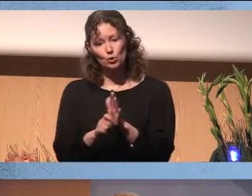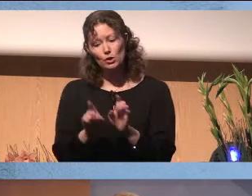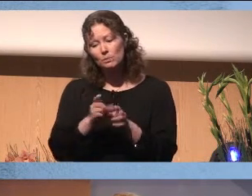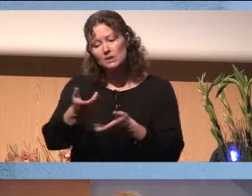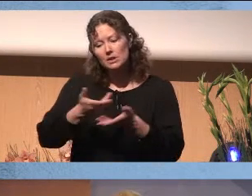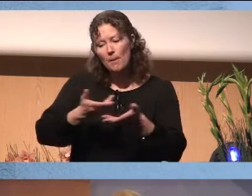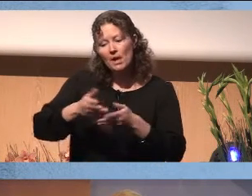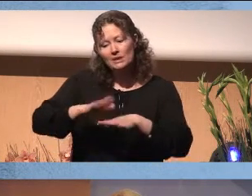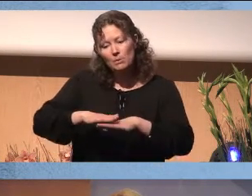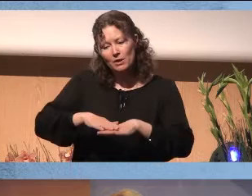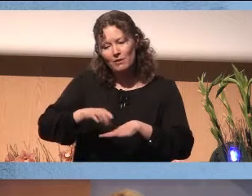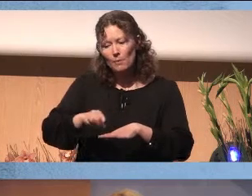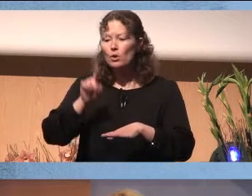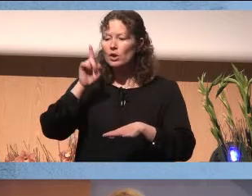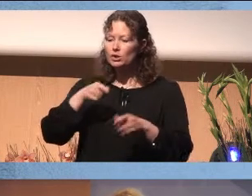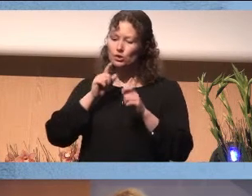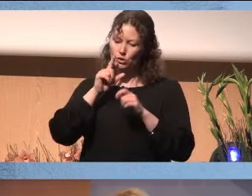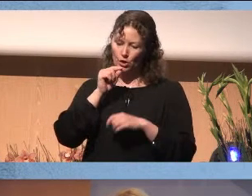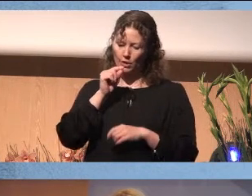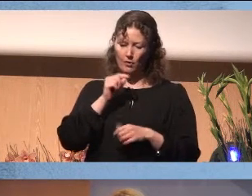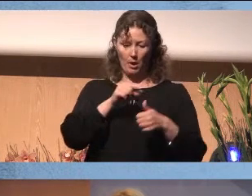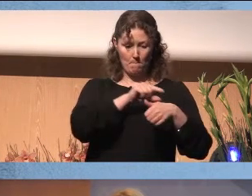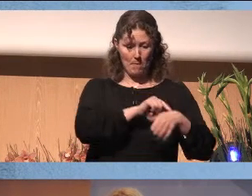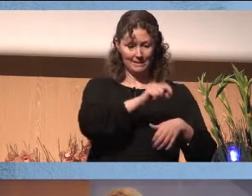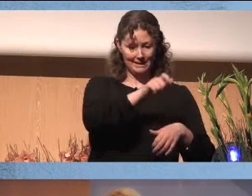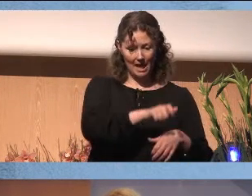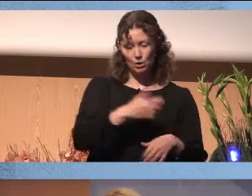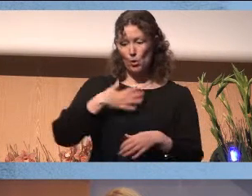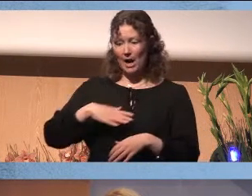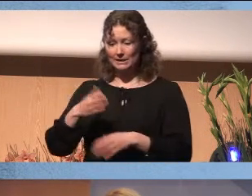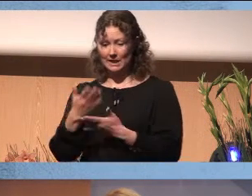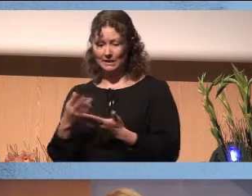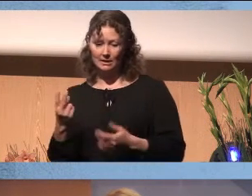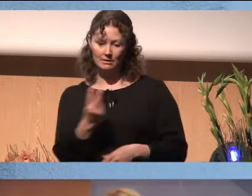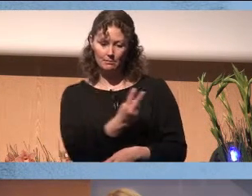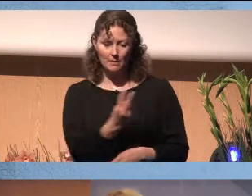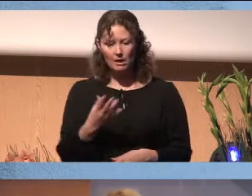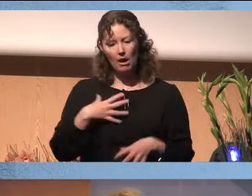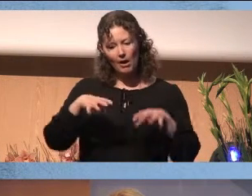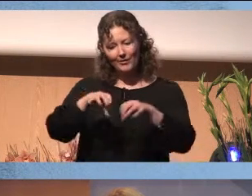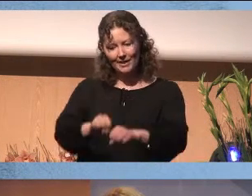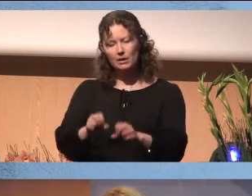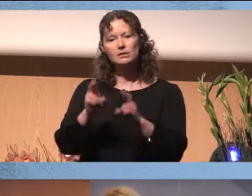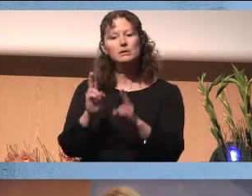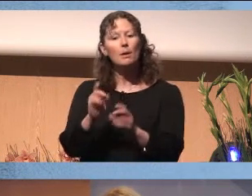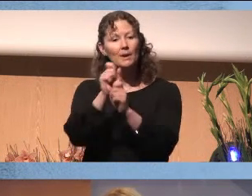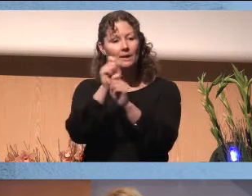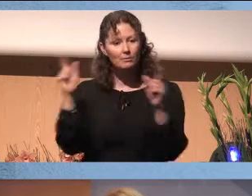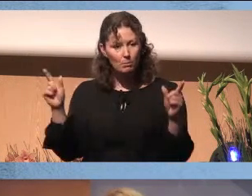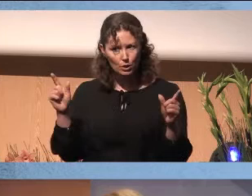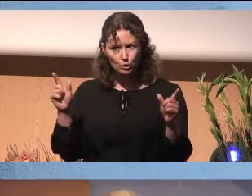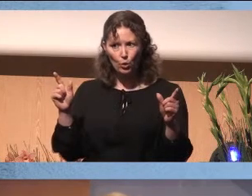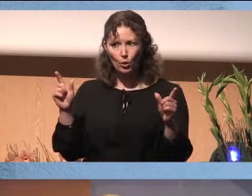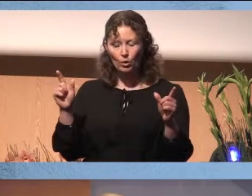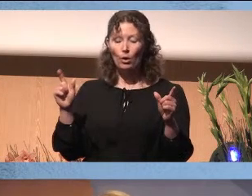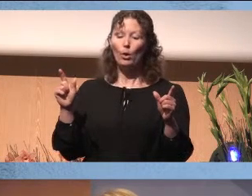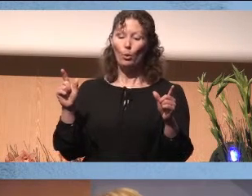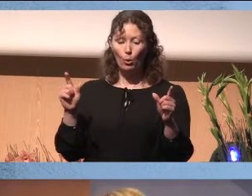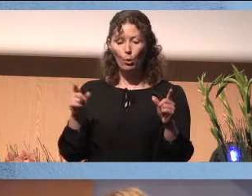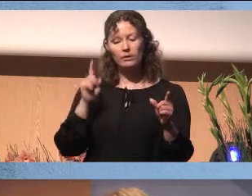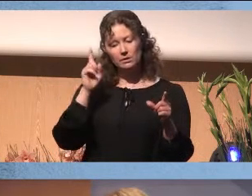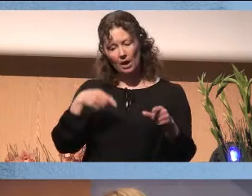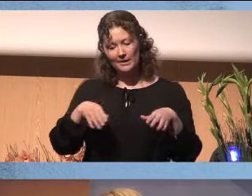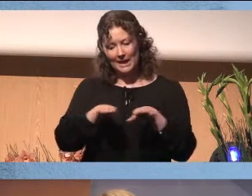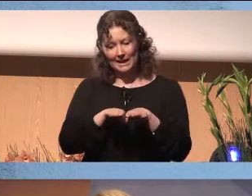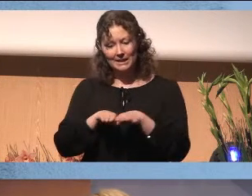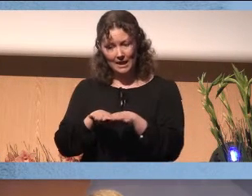samhandlingsplattform, sørge for at både pasient og helsetjeneste har tilgang til den samme informasjonen, og legge til